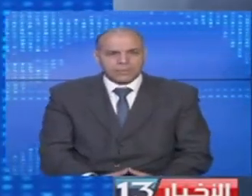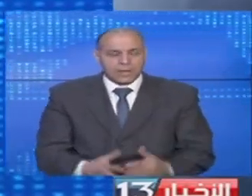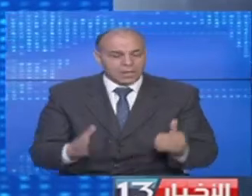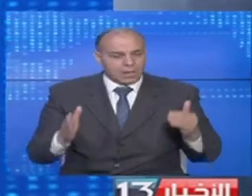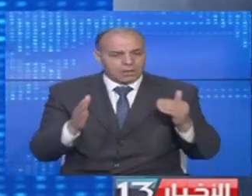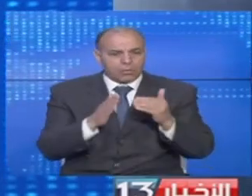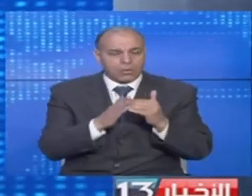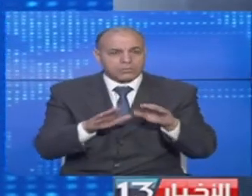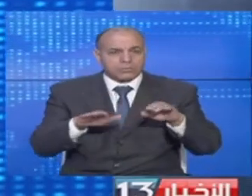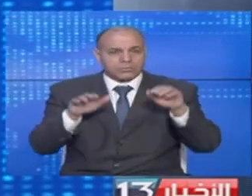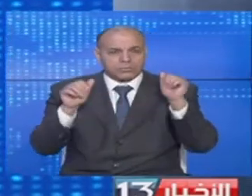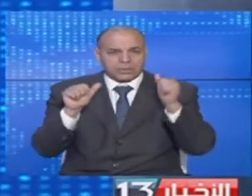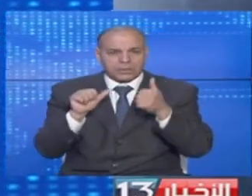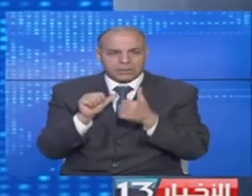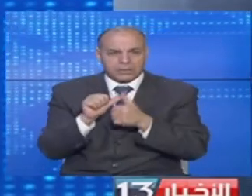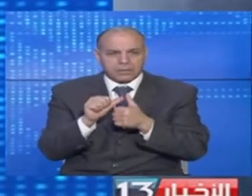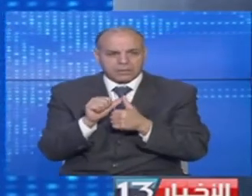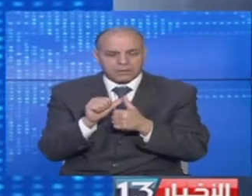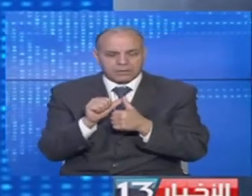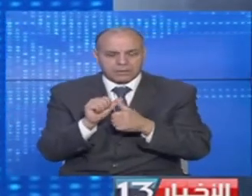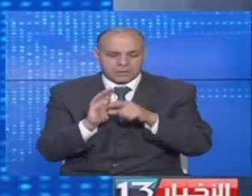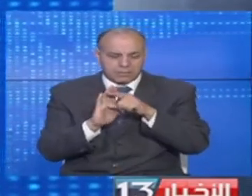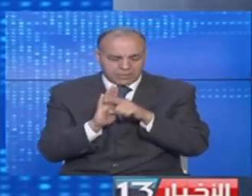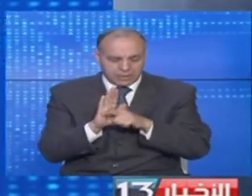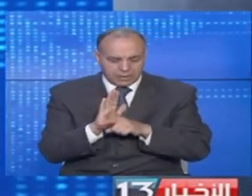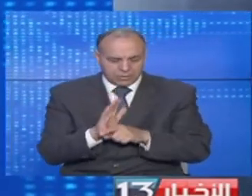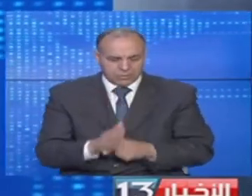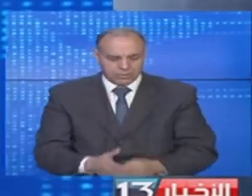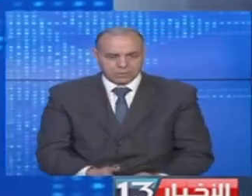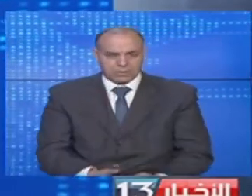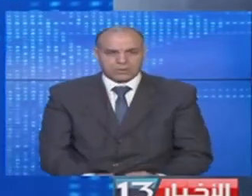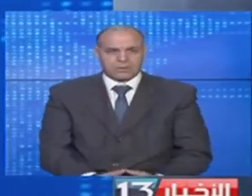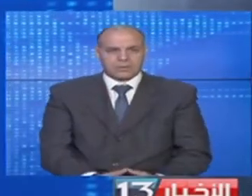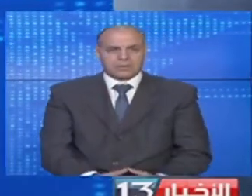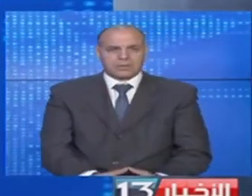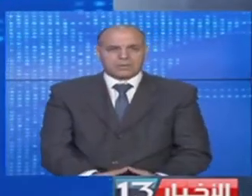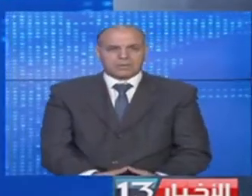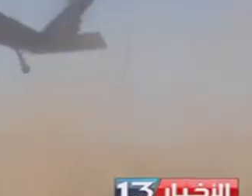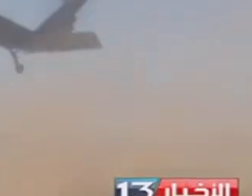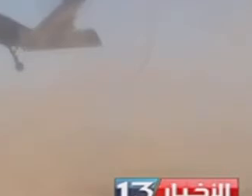بهذا وصلنا إلى ختام نشرتنا مشاهدينا الكرام، وهذا تذكير بعناوينها.